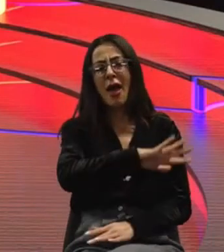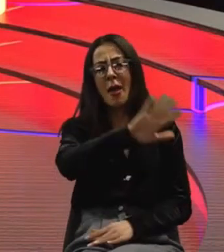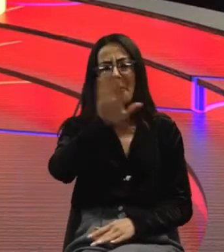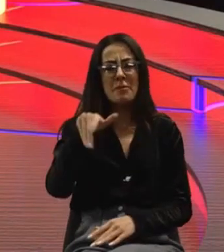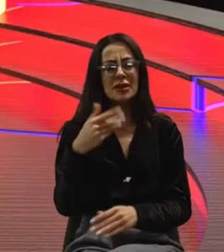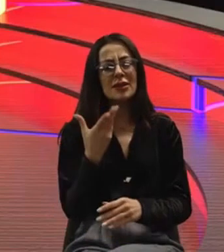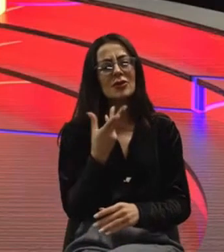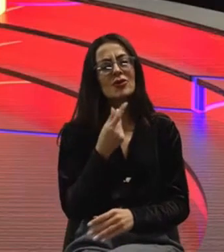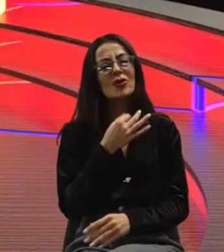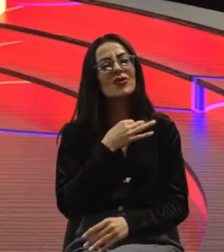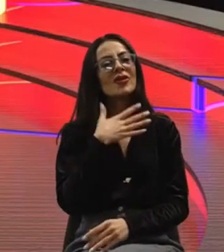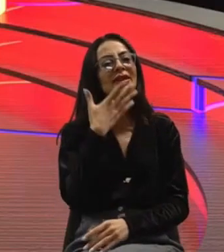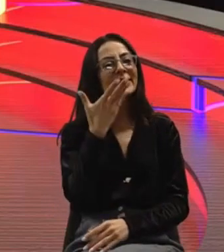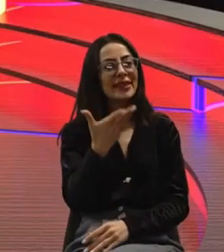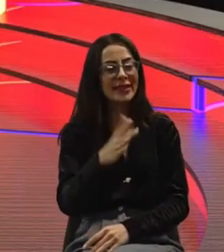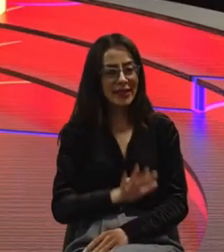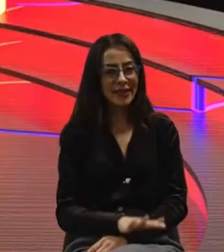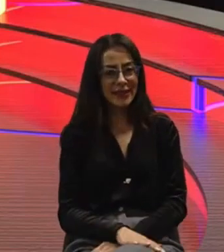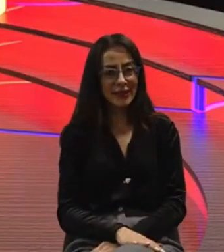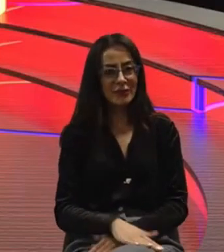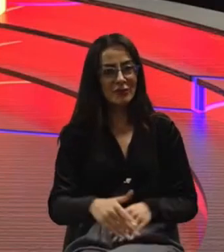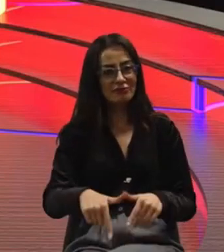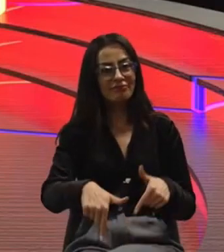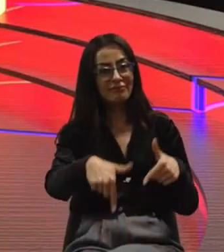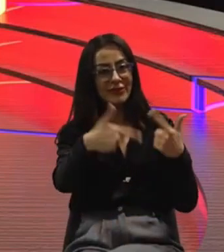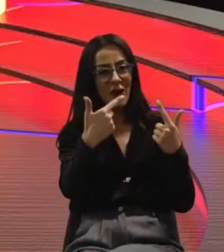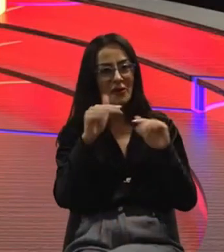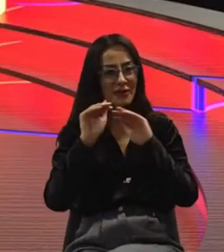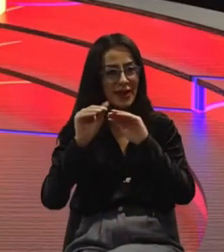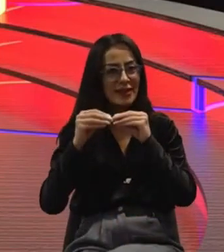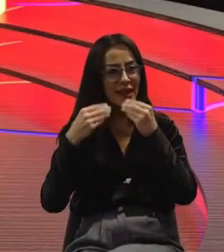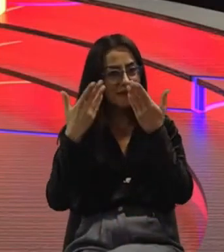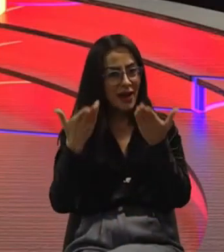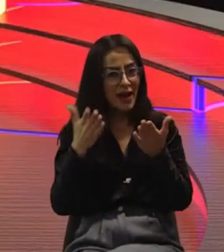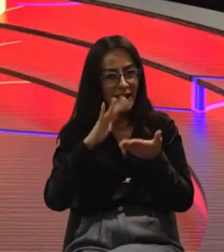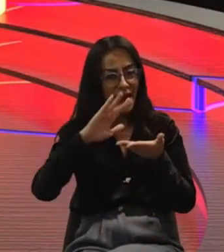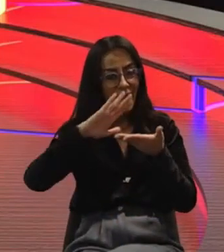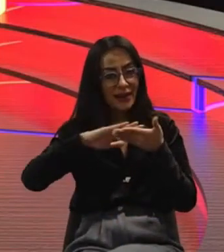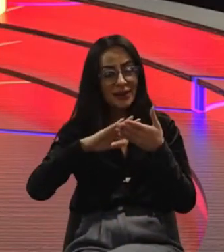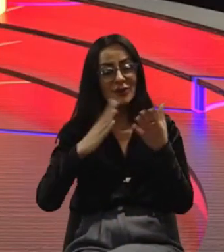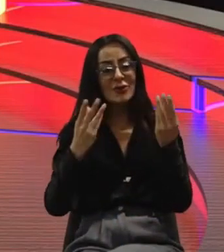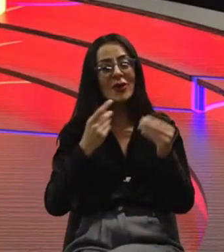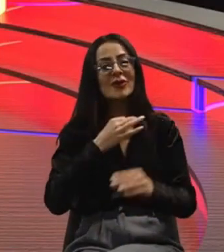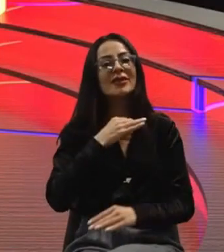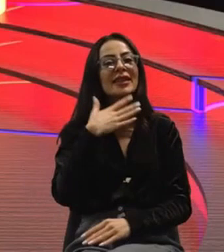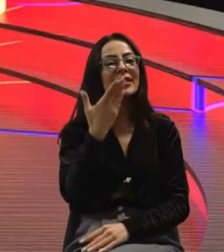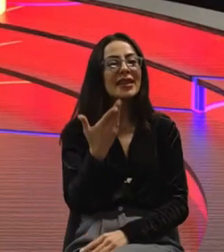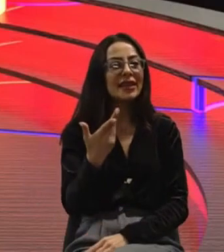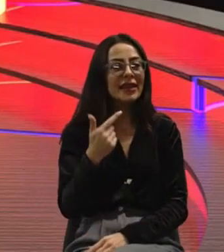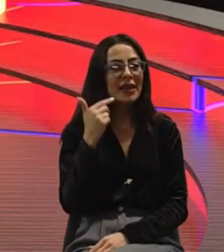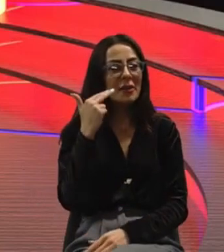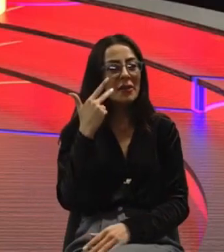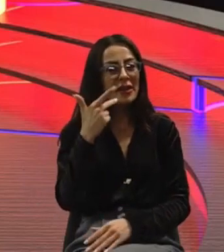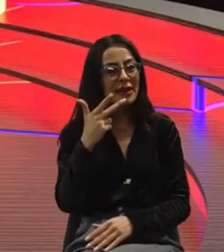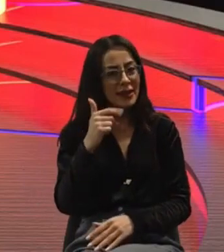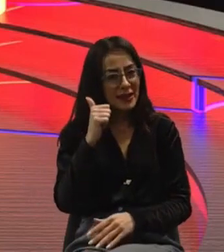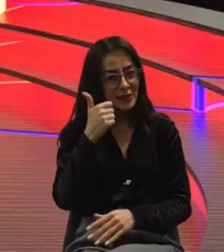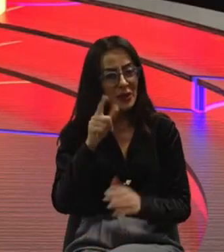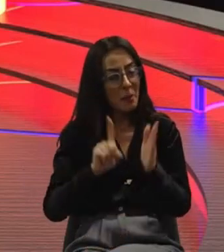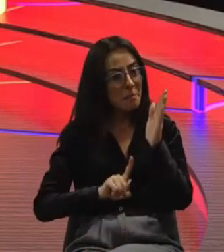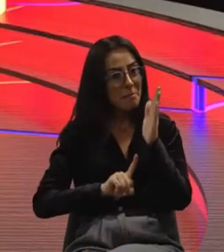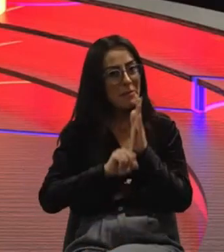ediyorum görüntü kurulan destekler arkadaşlarımın hepsini çok teşekkür ediyorum Bu iki gün deste başarılı bir etkinlik